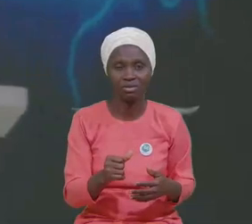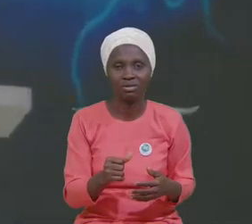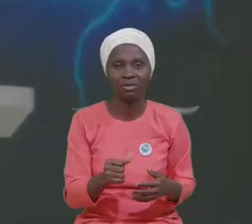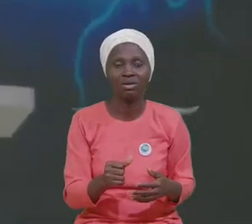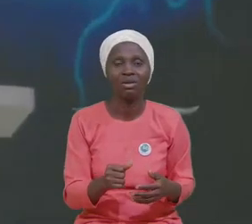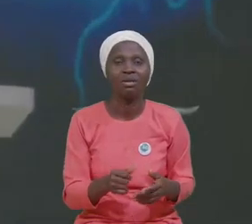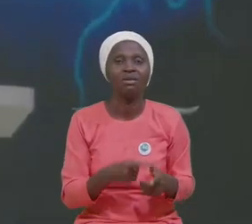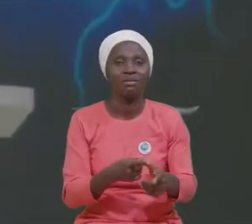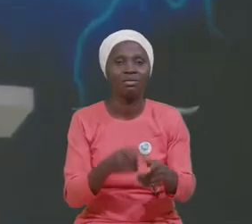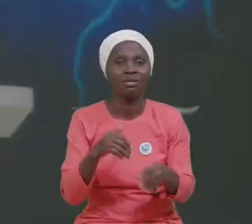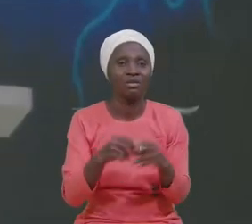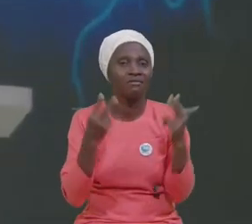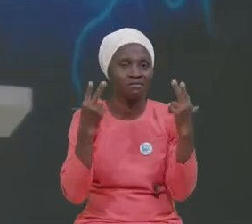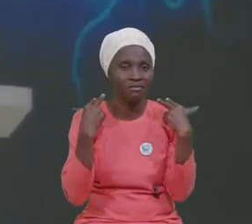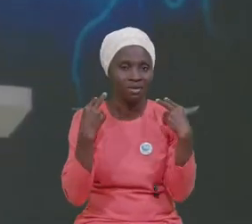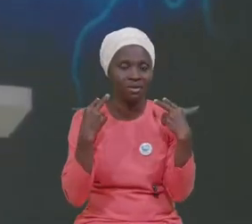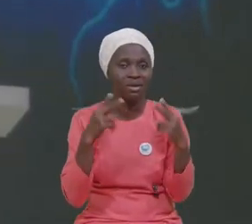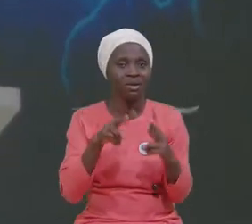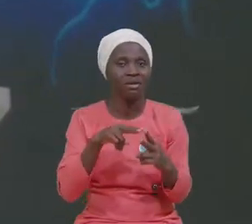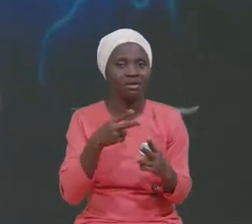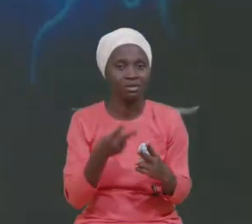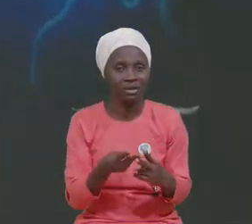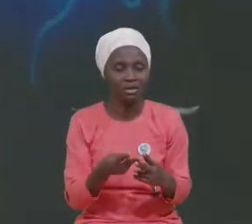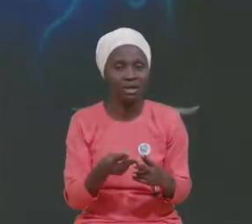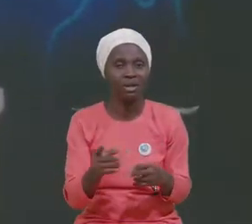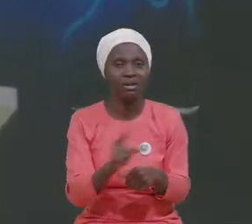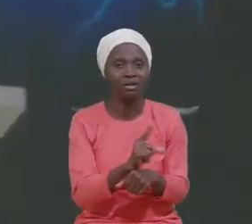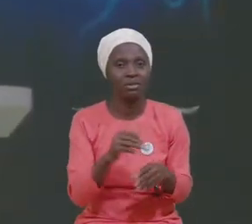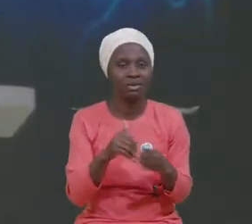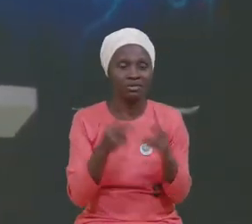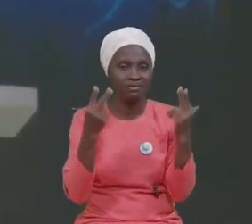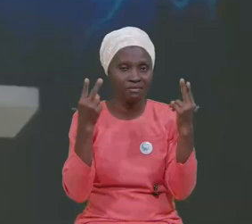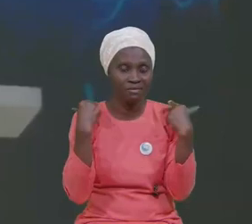ni travaillé en vain.